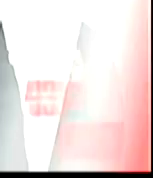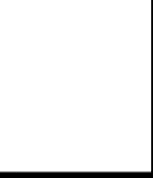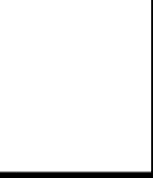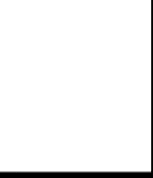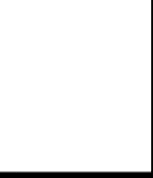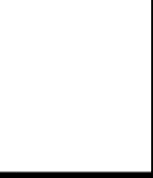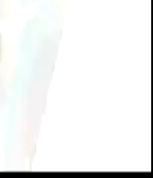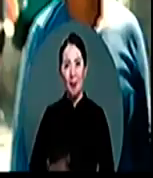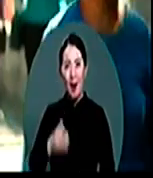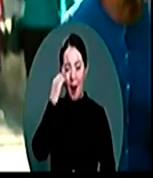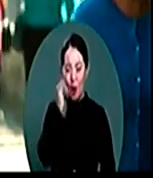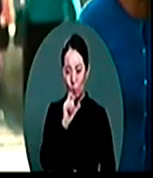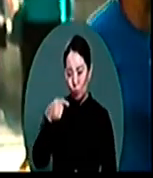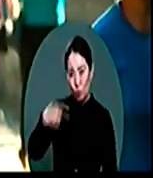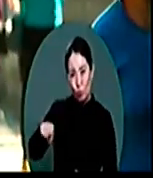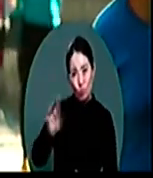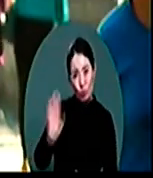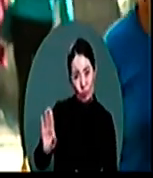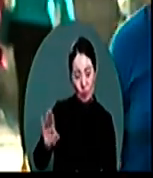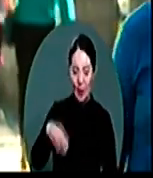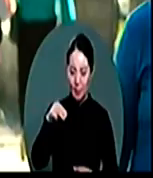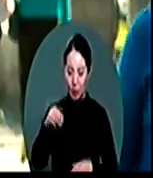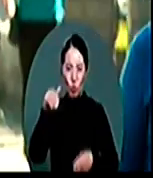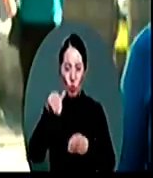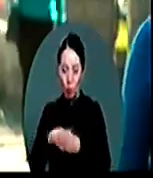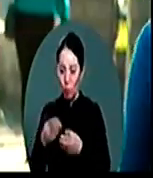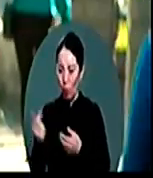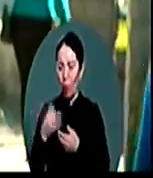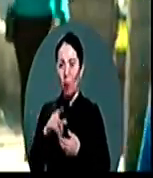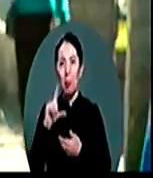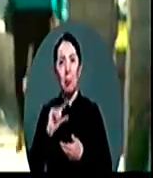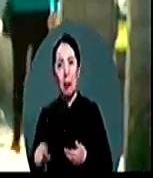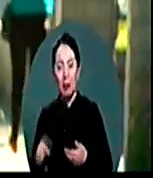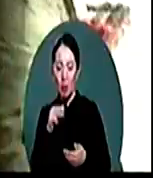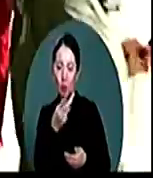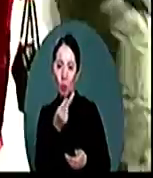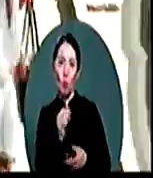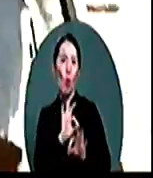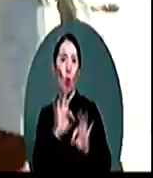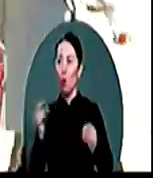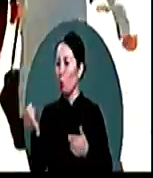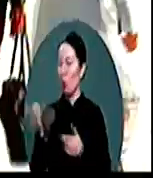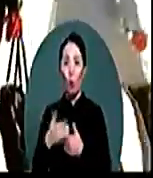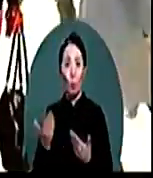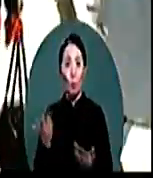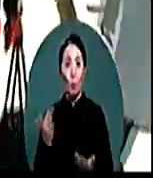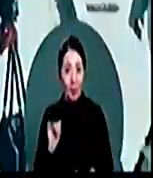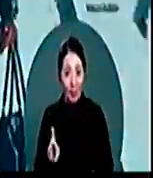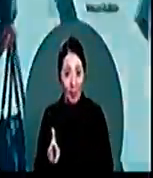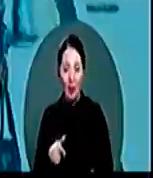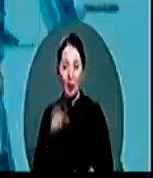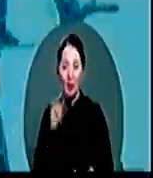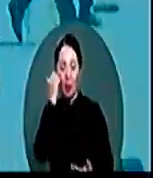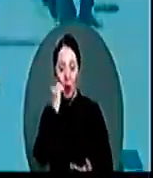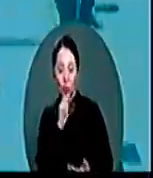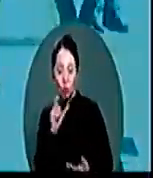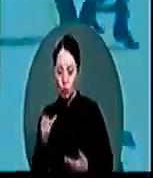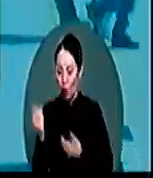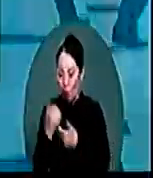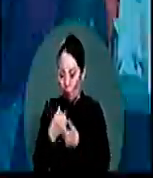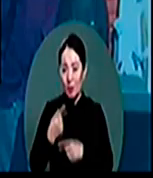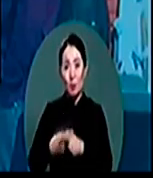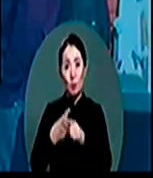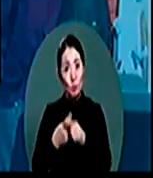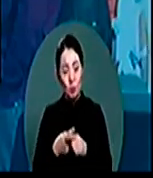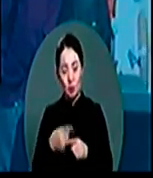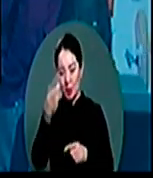юм аа. Ахмад астуудын хувьд тэтгэврт гарсан даруйд орлого нь буурч зөвхөн тэтгэврийн мөнгнөөс өөр орлогогүй болдог. Тэгвэл ахмад насны